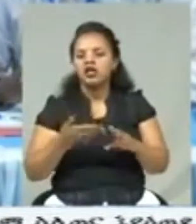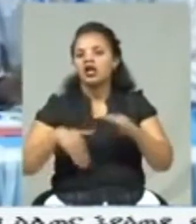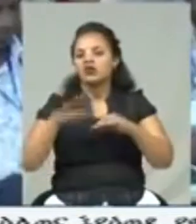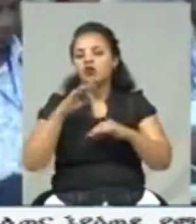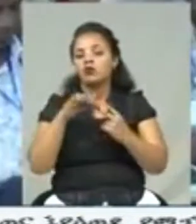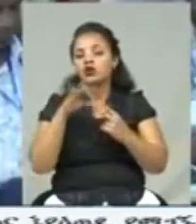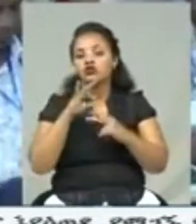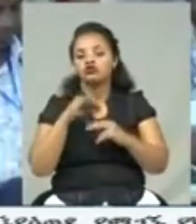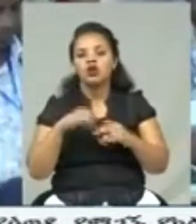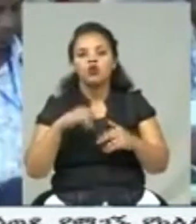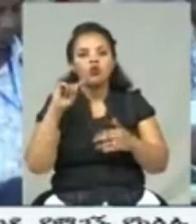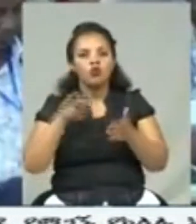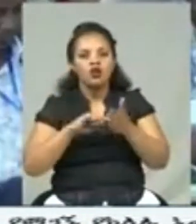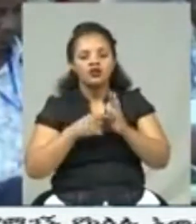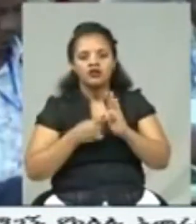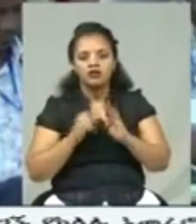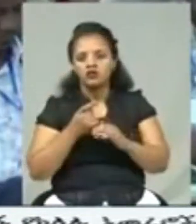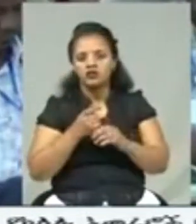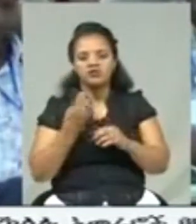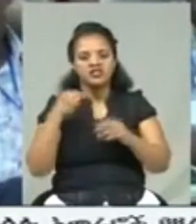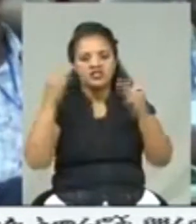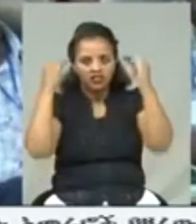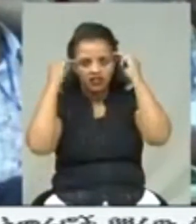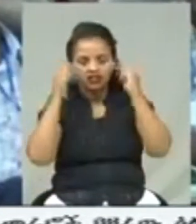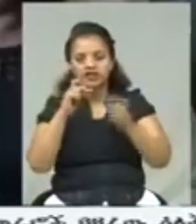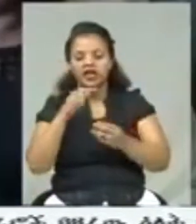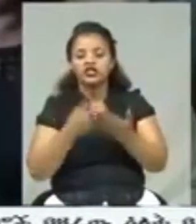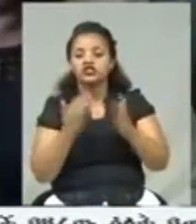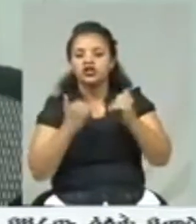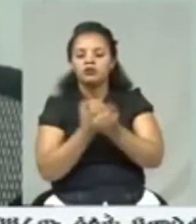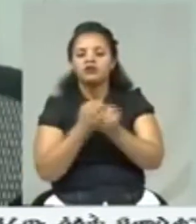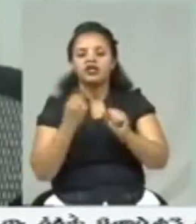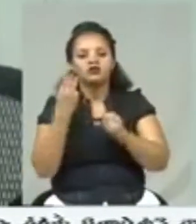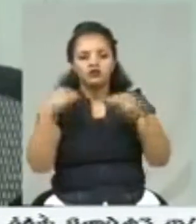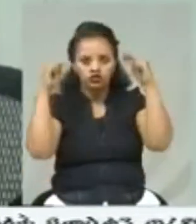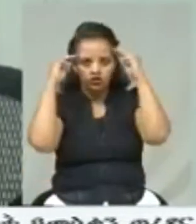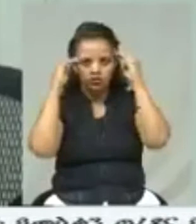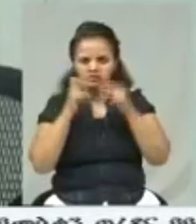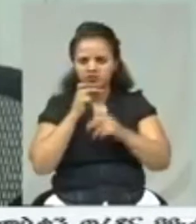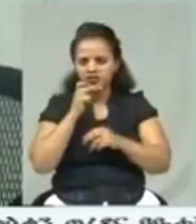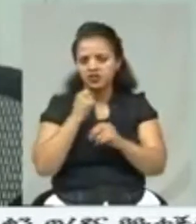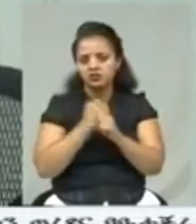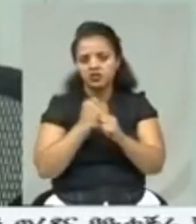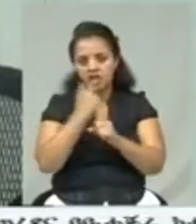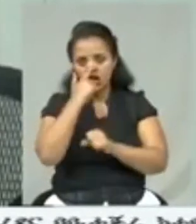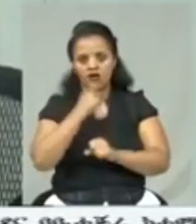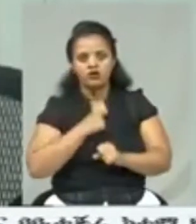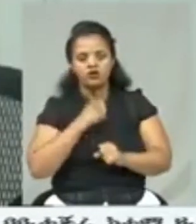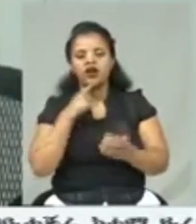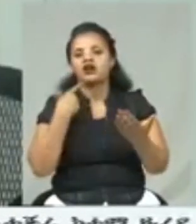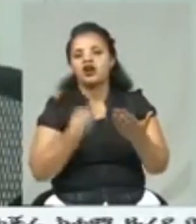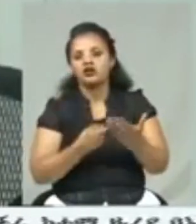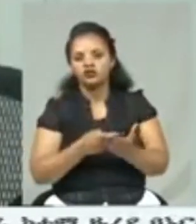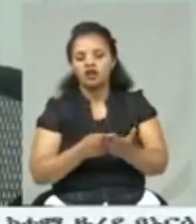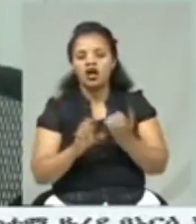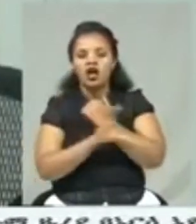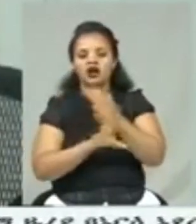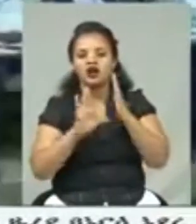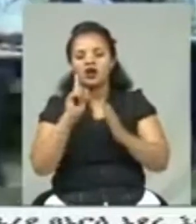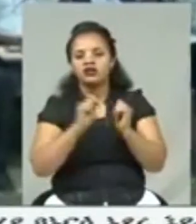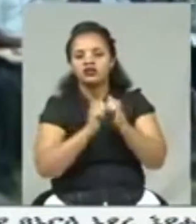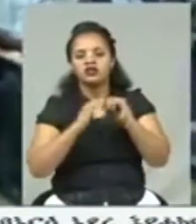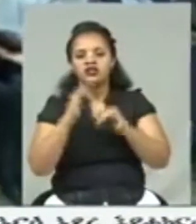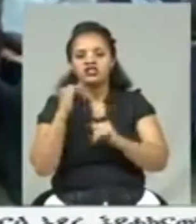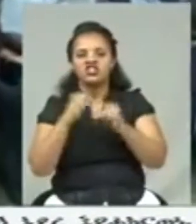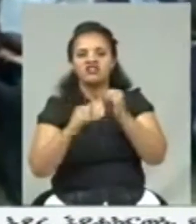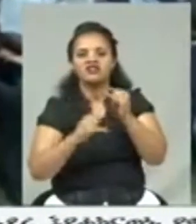ከማለት ውጪ በውላይታወቅም ያሉት የሚኒስትር ዴታዋ ይህን ችግር ለመፍታት ሚኒስትሩ አበክሮ እንደሚሰራም ነው ያረጋገጡት። ከሀገራዊ አንድነት ይልቅ